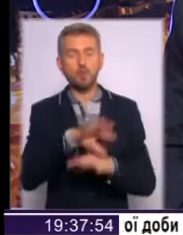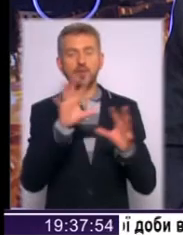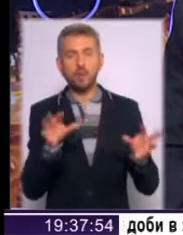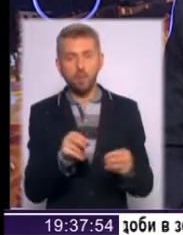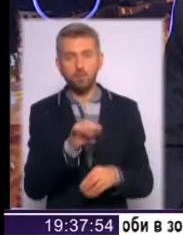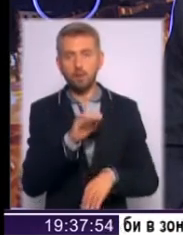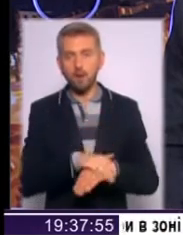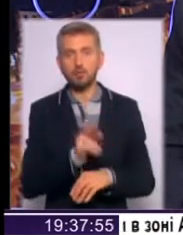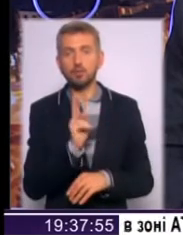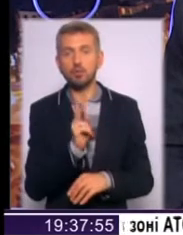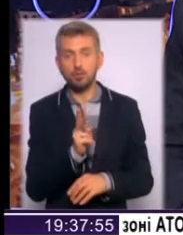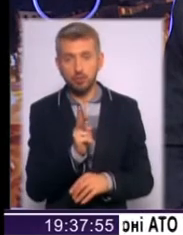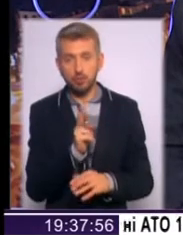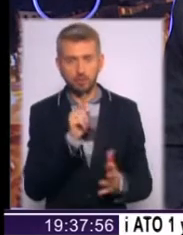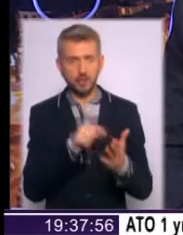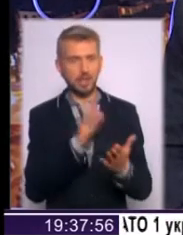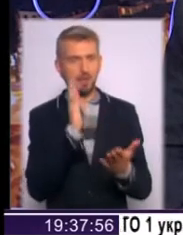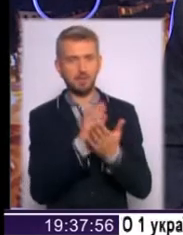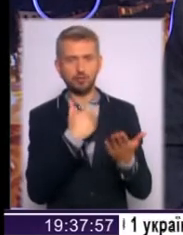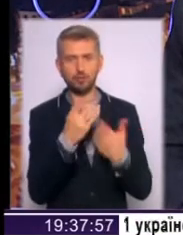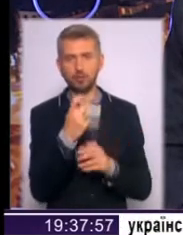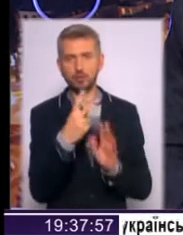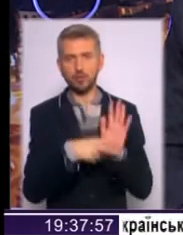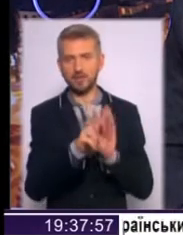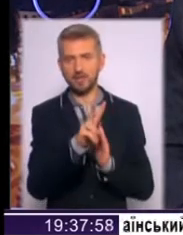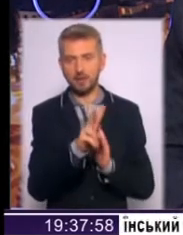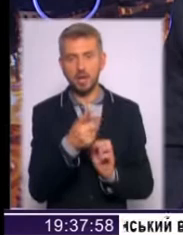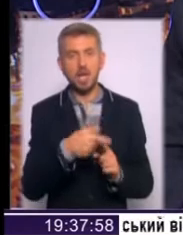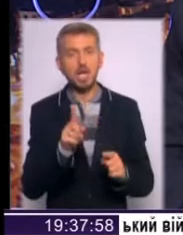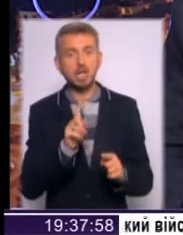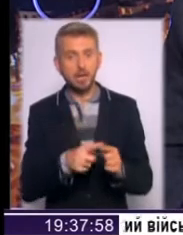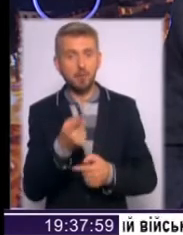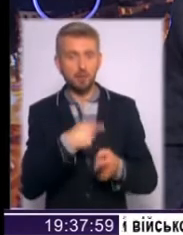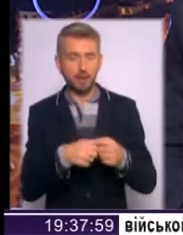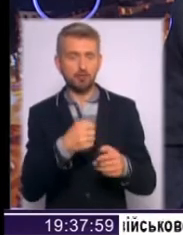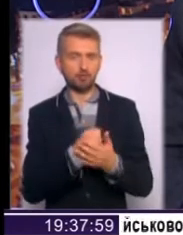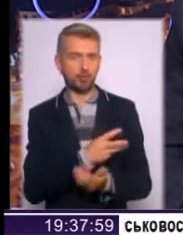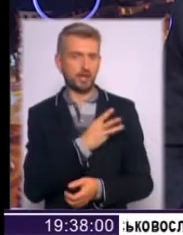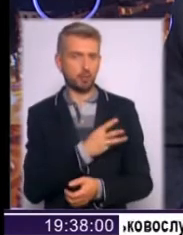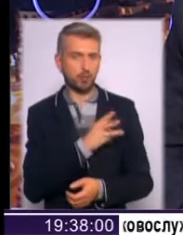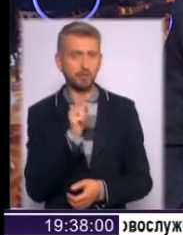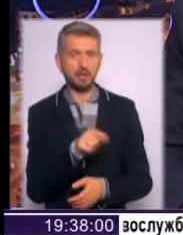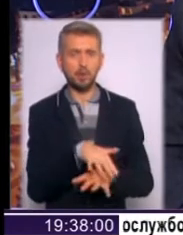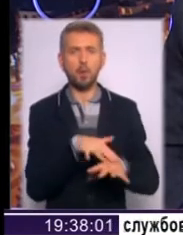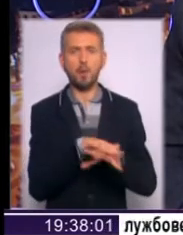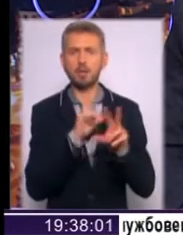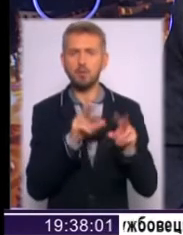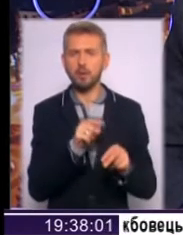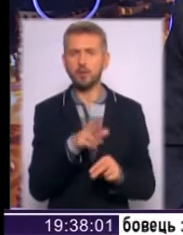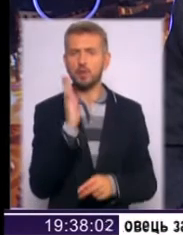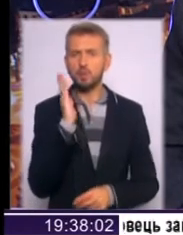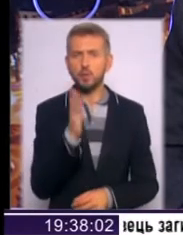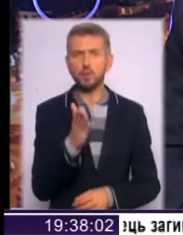по факту, хто вийде на прямі стосунки, це 172. Угу. Це знов повертаючись до стимулів. Цим громадам обіцяли, що вони